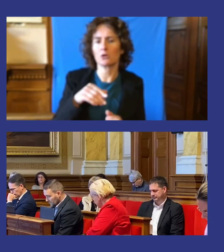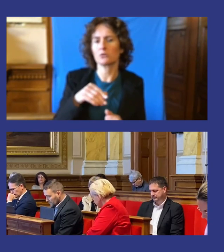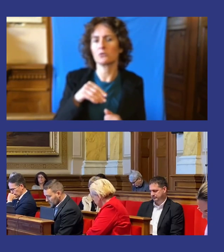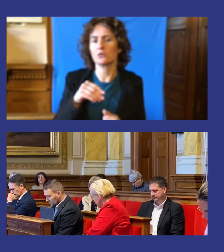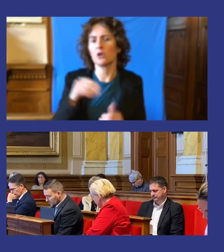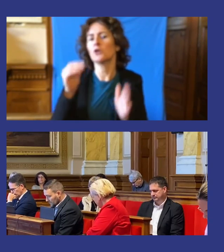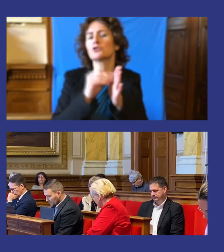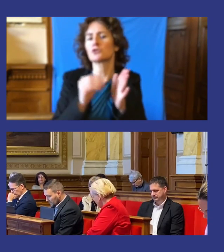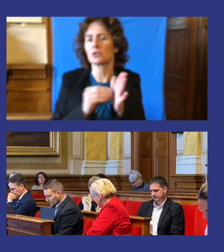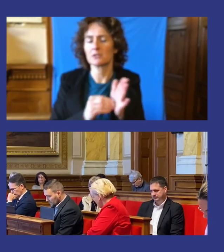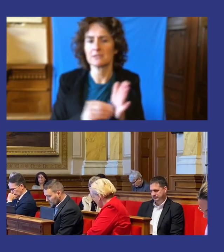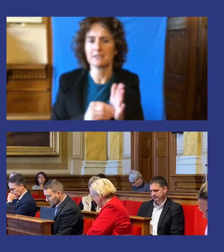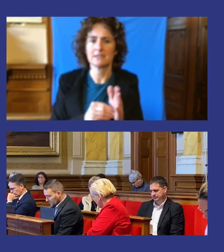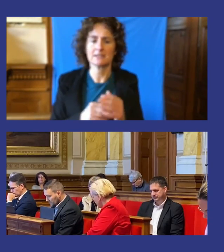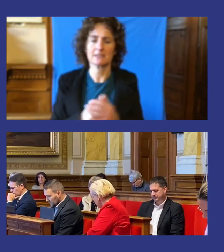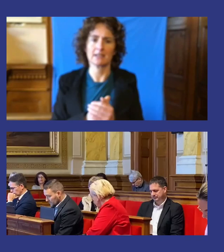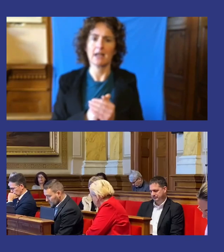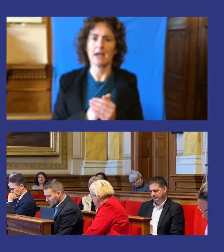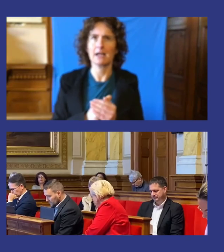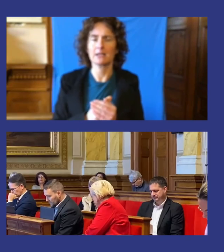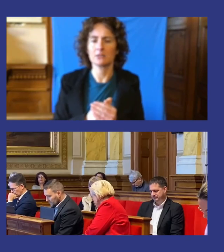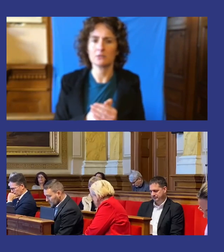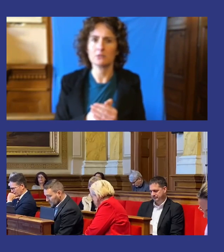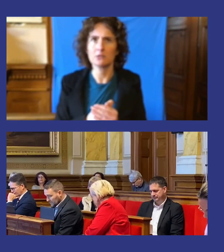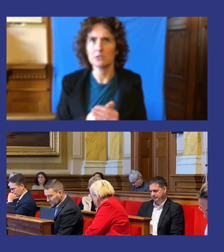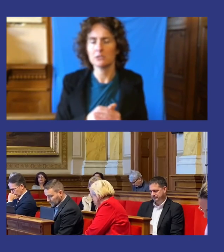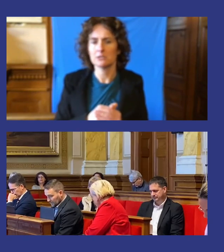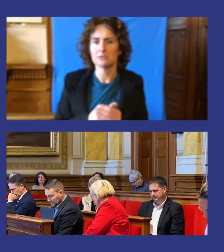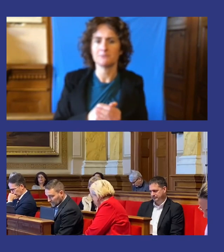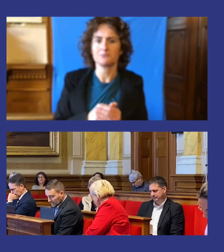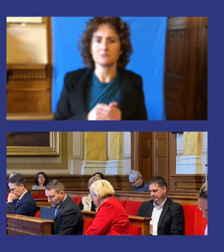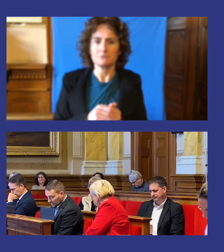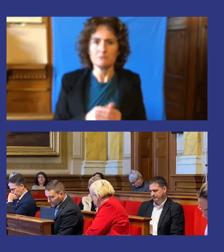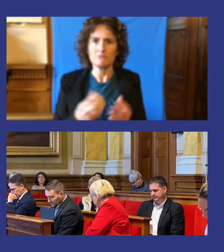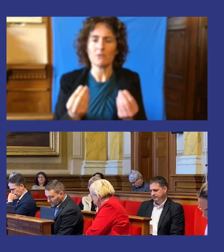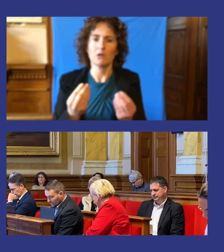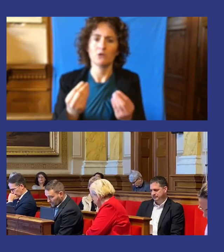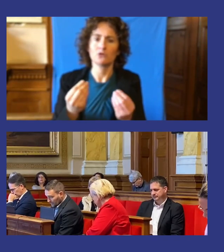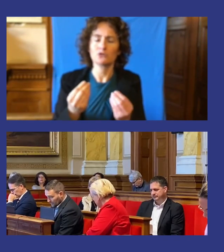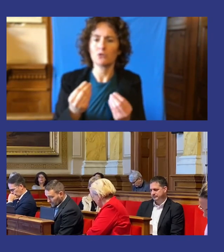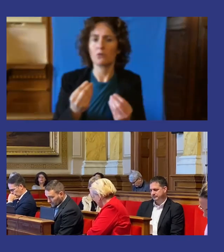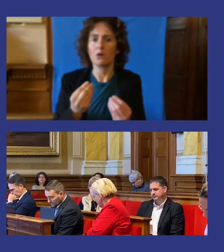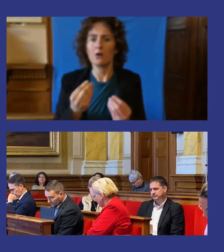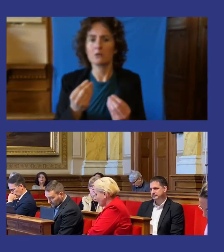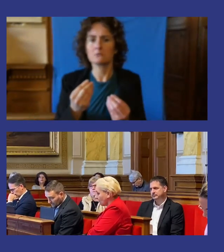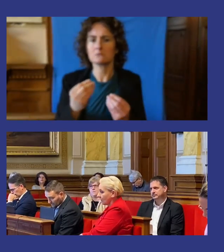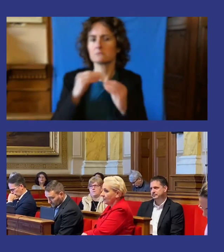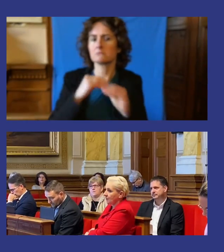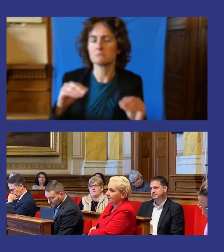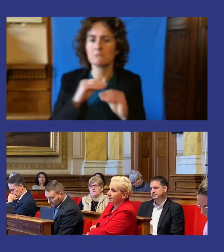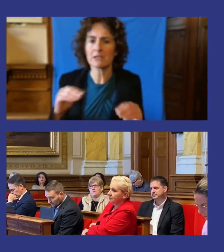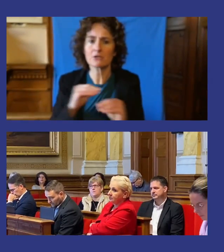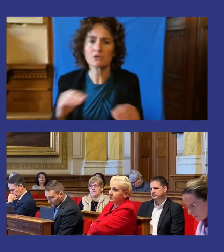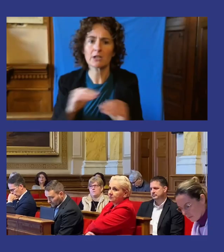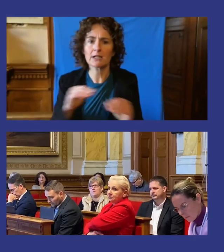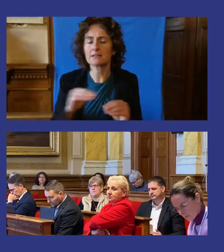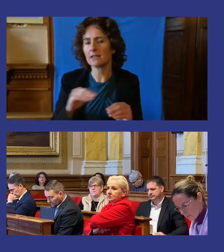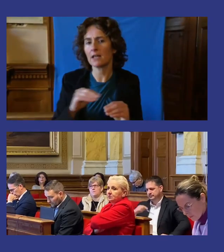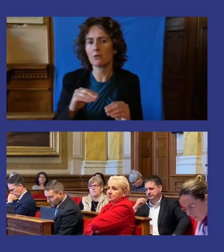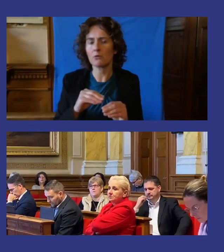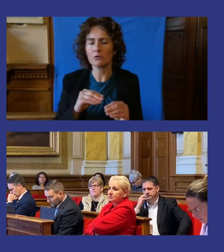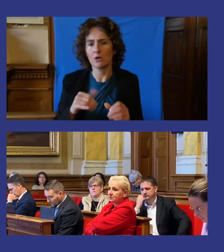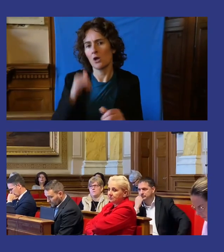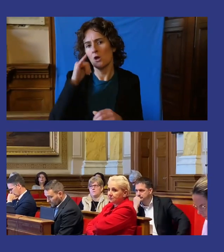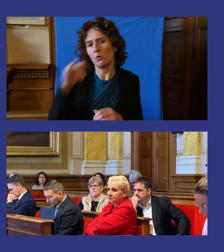az egyik kismama ismerős meséli, hogy ő a harmadik volt, aki babakocsival utazott a joványbuszon, és már úgy kellett sakkozni, elhelyezni a